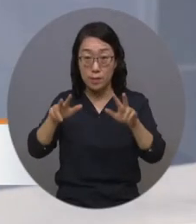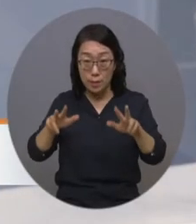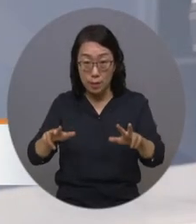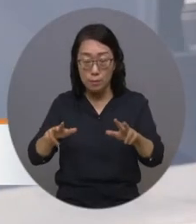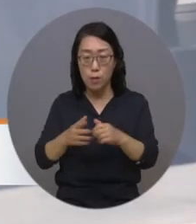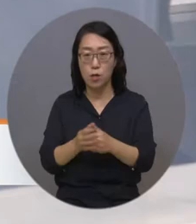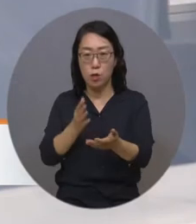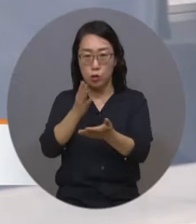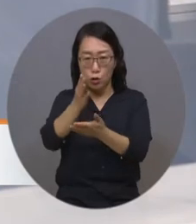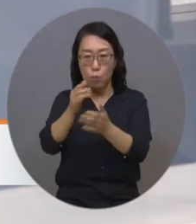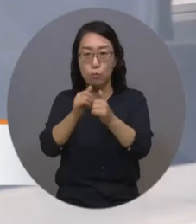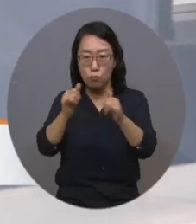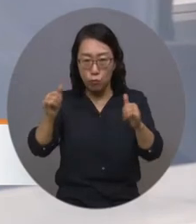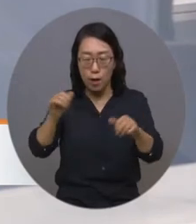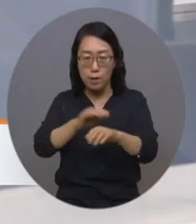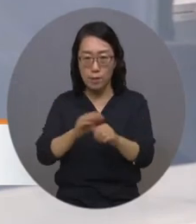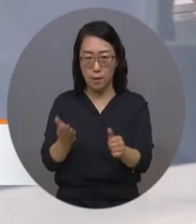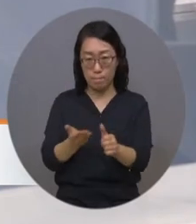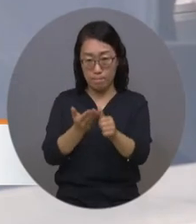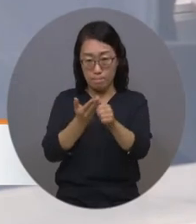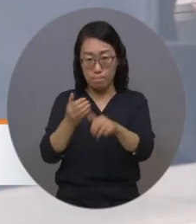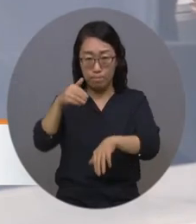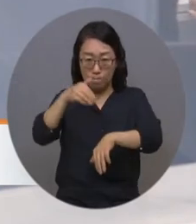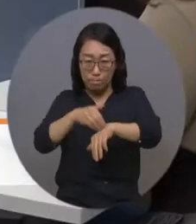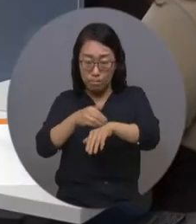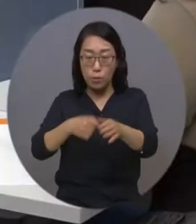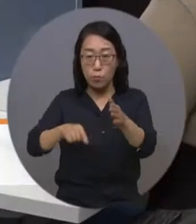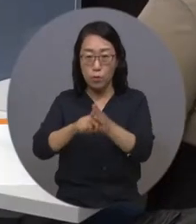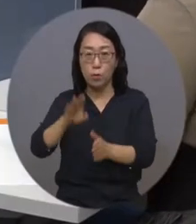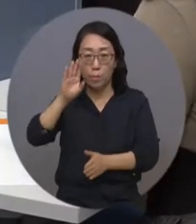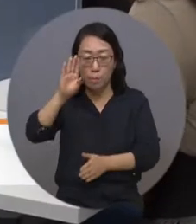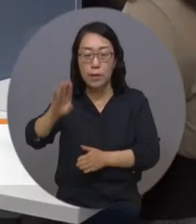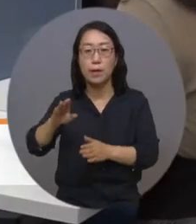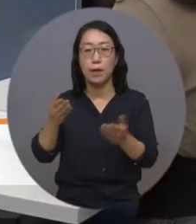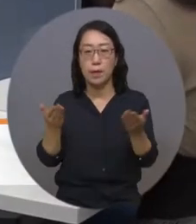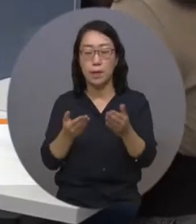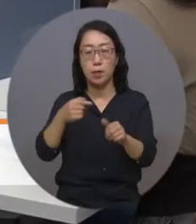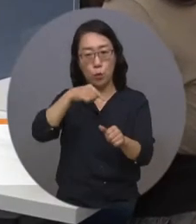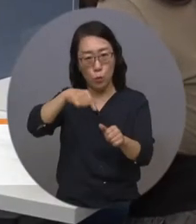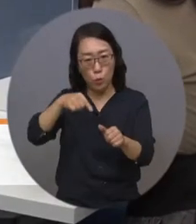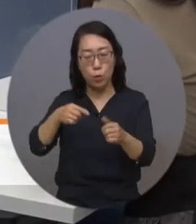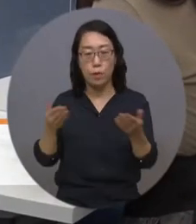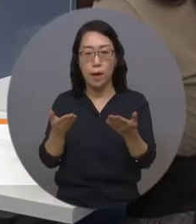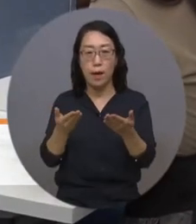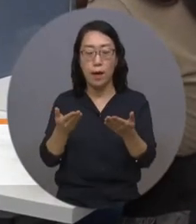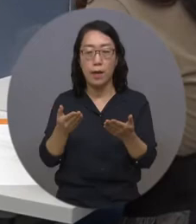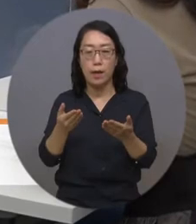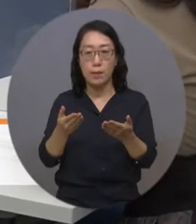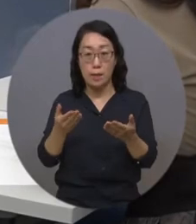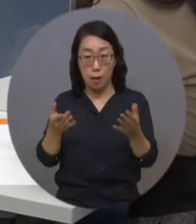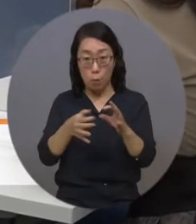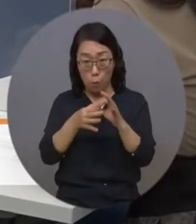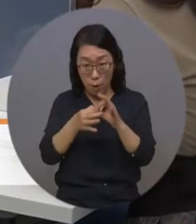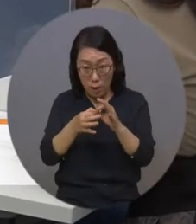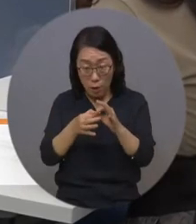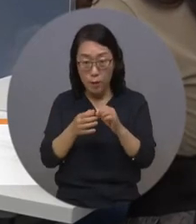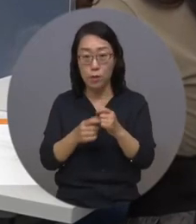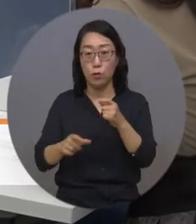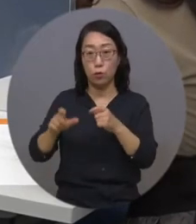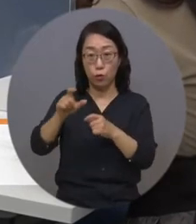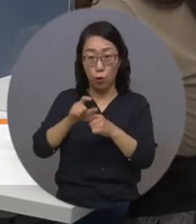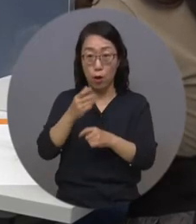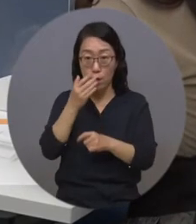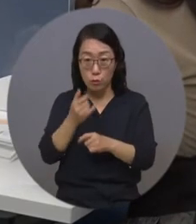전문 인력을 양성하는 ICT 융합 미래 직업 교육과 마이잡 배움 프로그램은 내일을 더